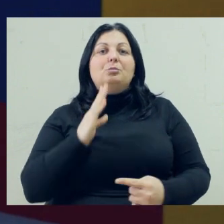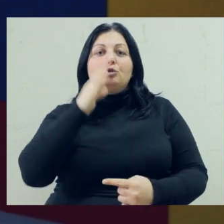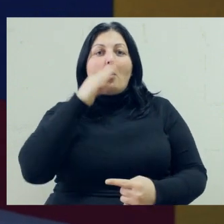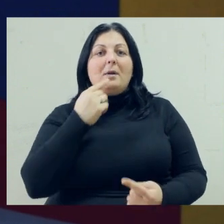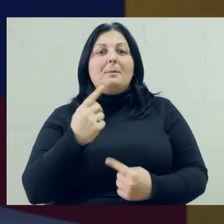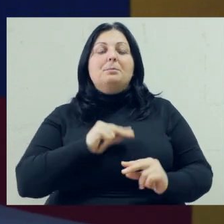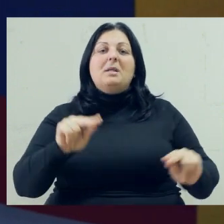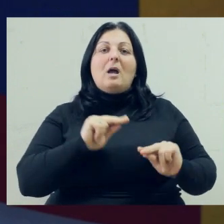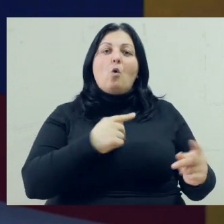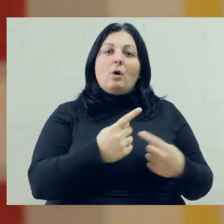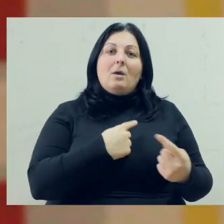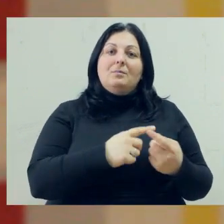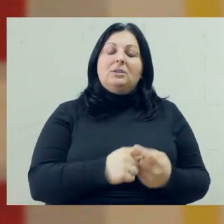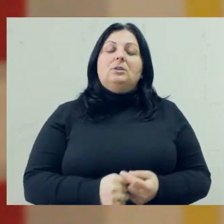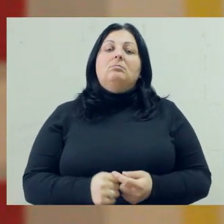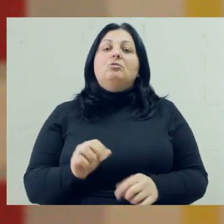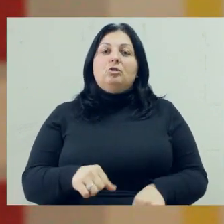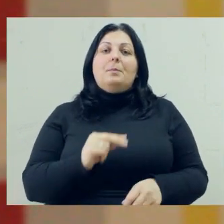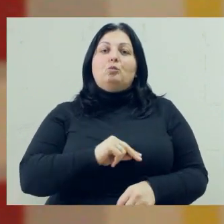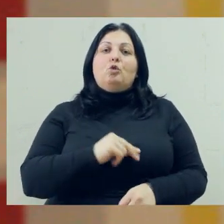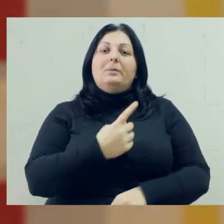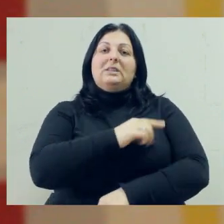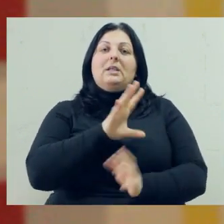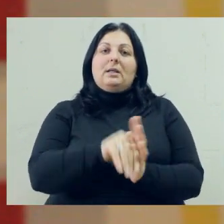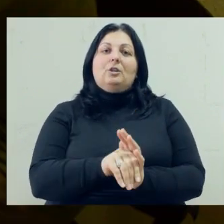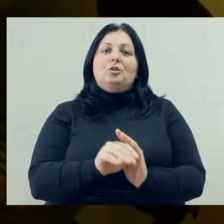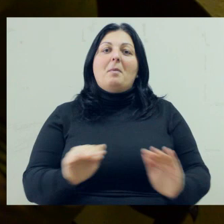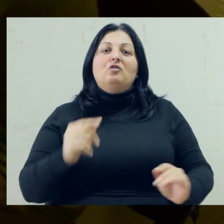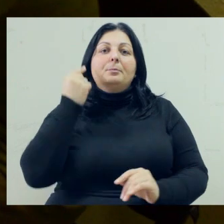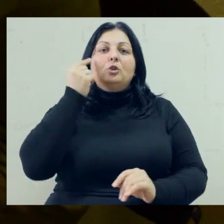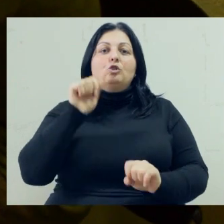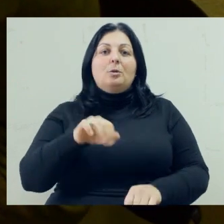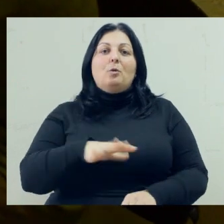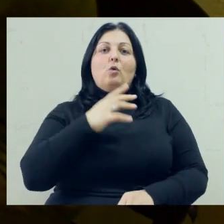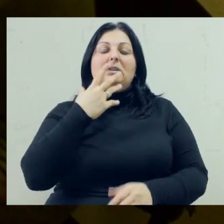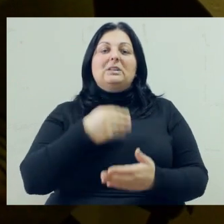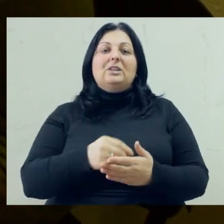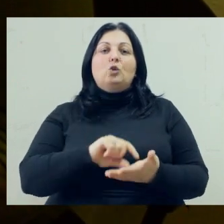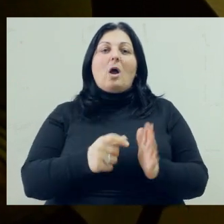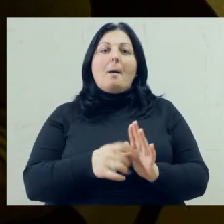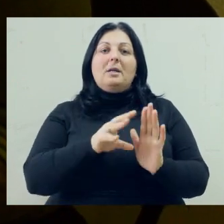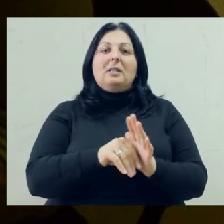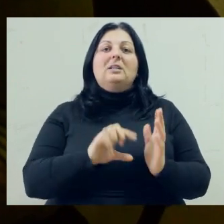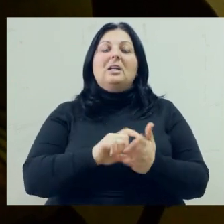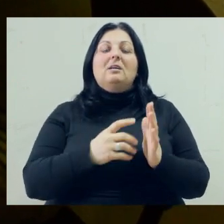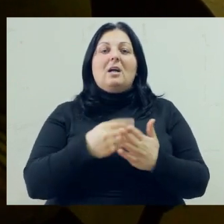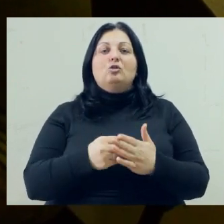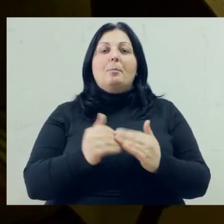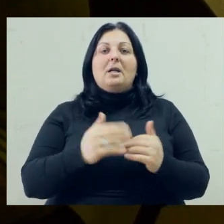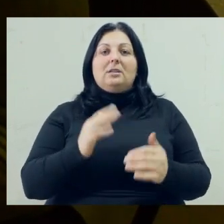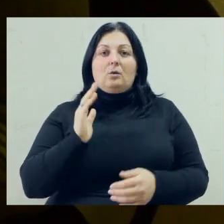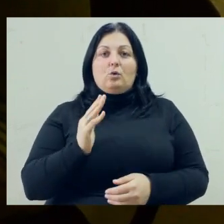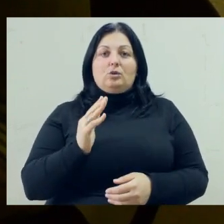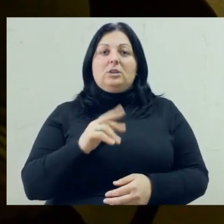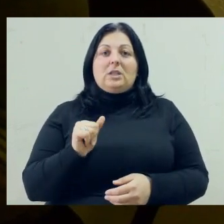ბავშვების მშობლების და პედაგოგების კონსულტირებას, შეიძლება მუშაობდეს კლინიკაში. Ბავშვთა ფსიქოლოგი შეიძლება ქონდეს კერძო კაბინეტი და კერძო პრაქტიკა